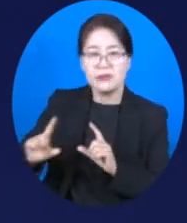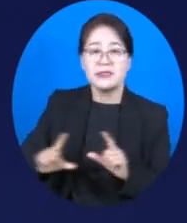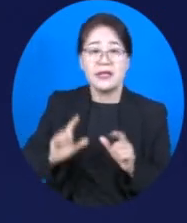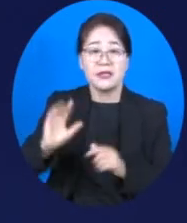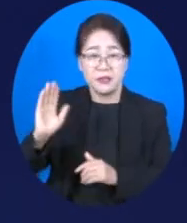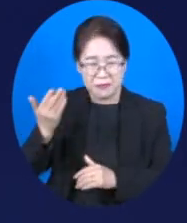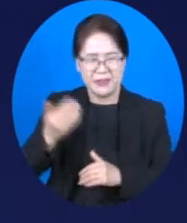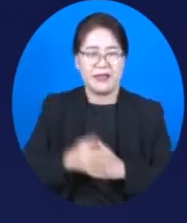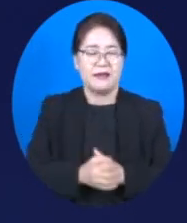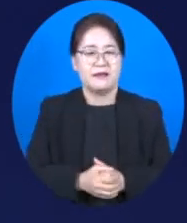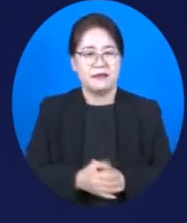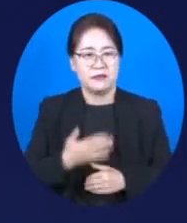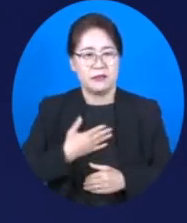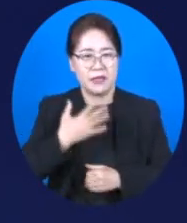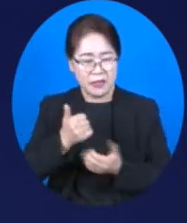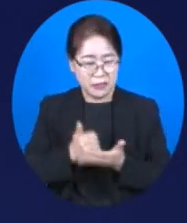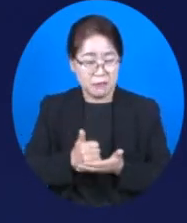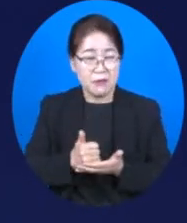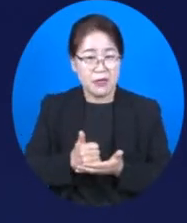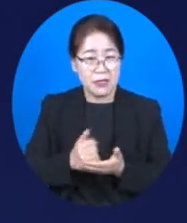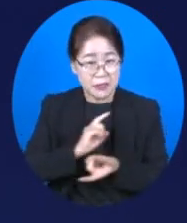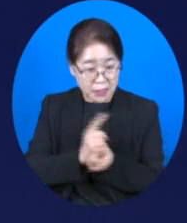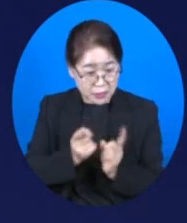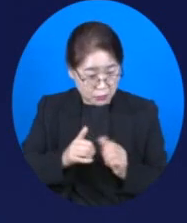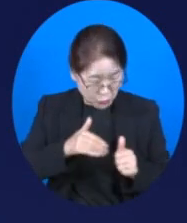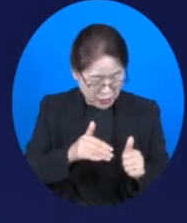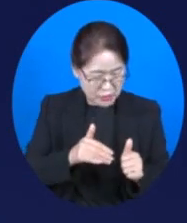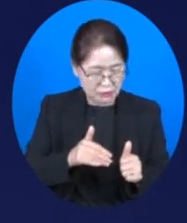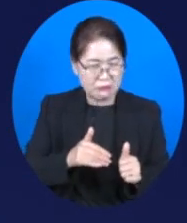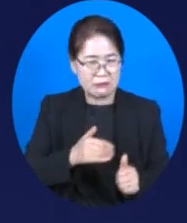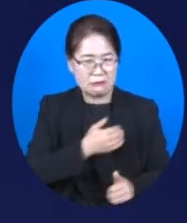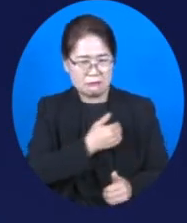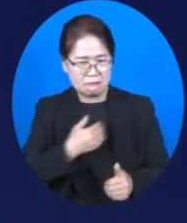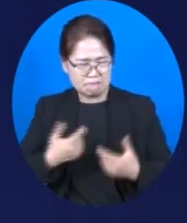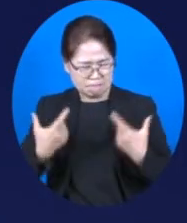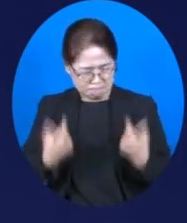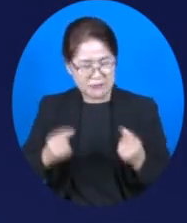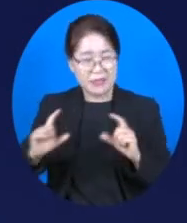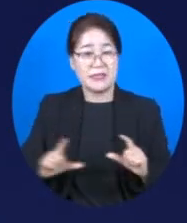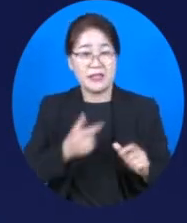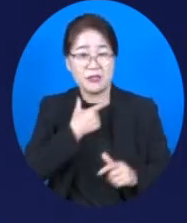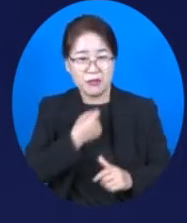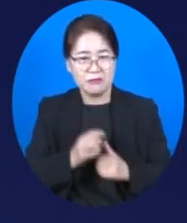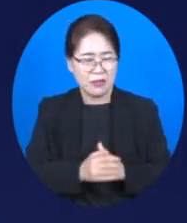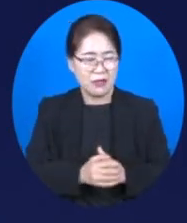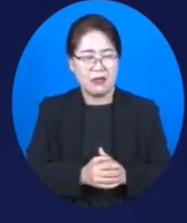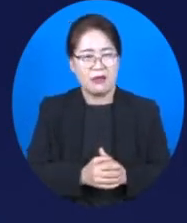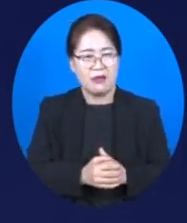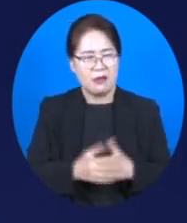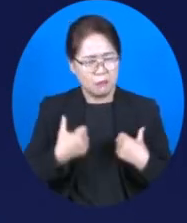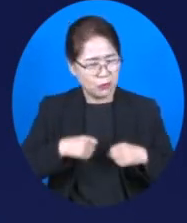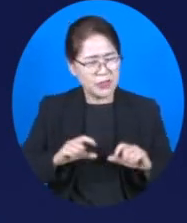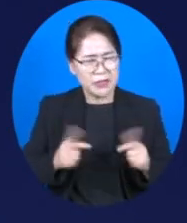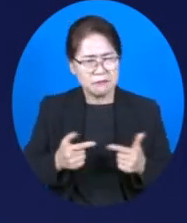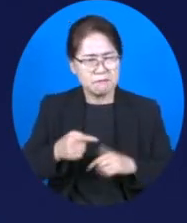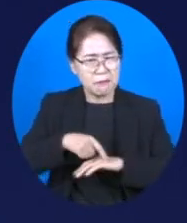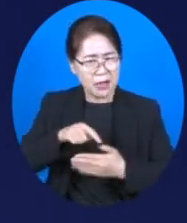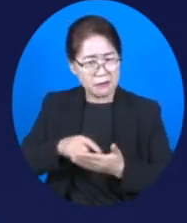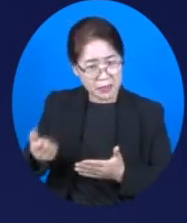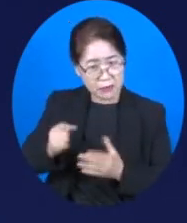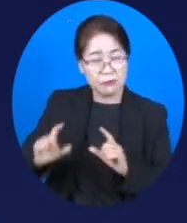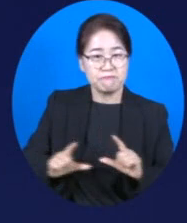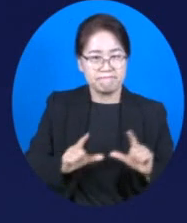것입니다. 저는 하나님의 대사로서 여러분들이 좀 당당하게 인생을 살기를 원합니다. 꺾이지 않은 마음을 가지고 살기를 원하십니다.